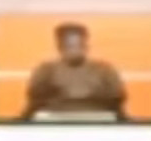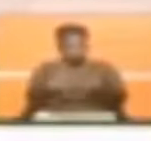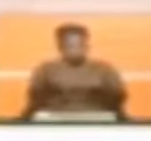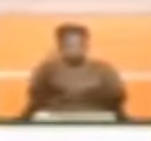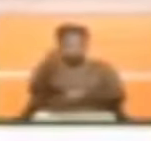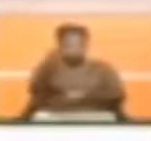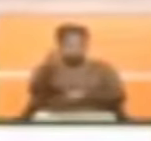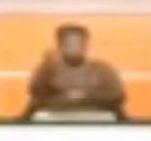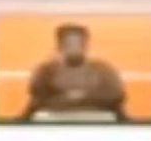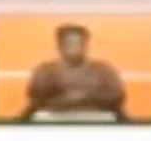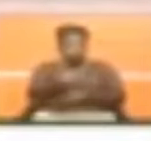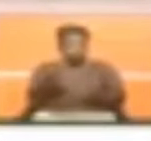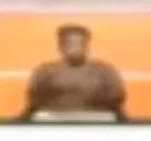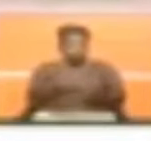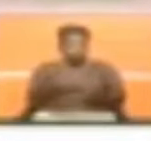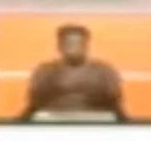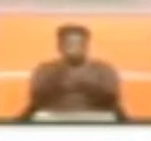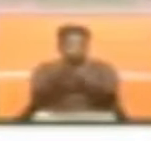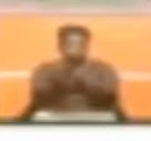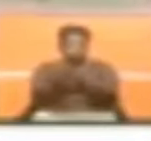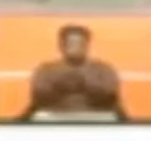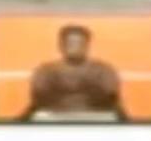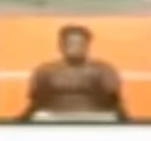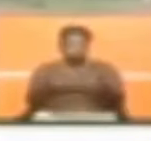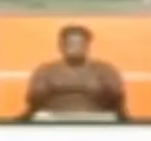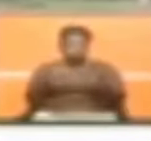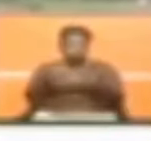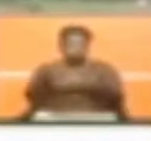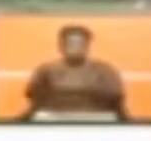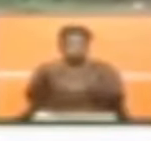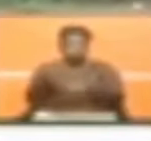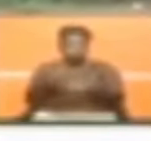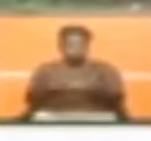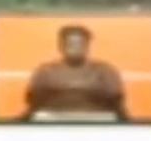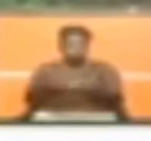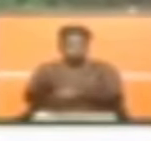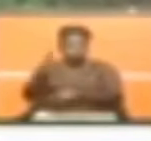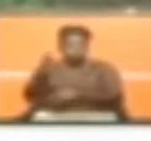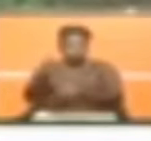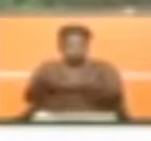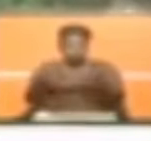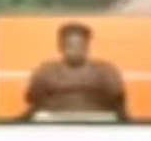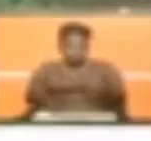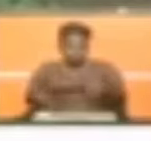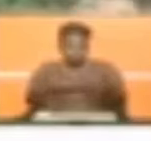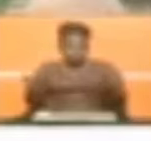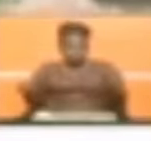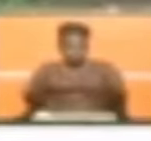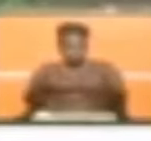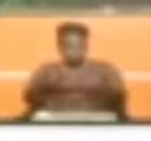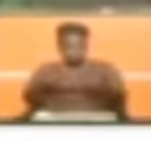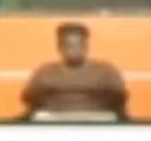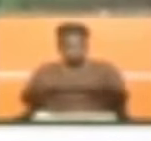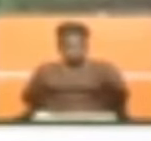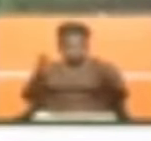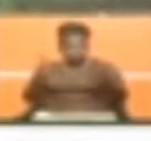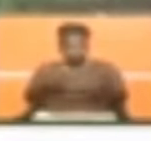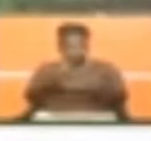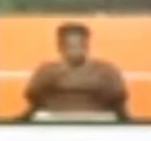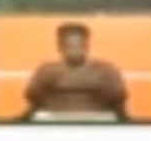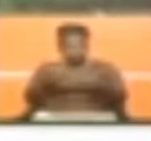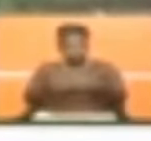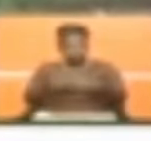30 days abirenga appearance so within that short time okuvanga nyapa kakati wazo kujiamo from maybe to be omusaje